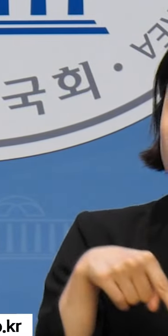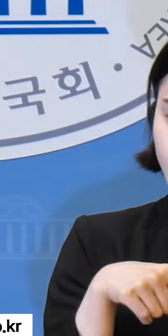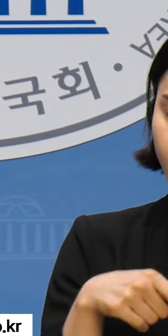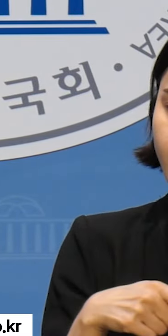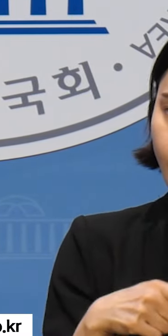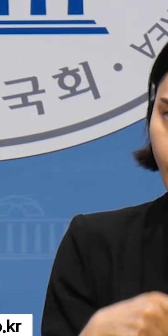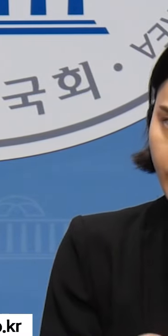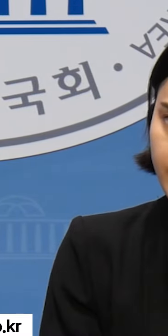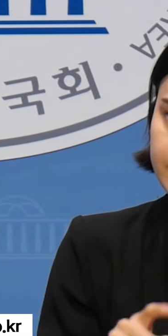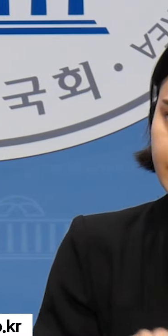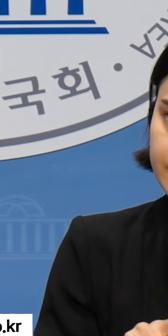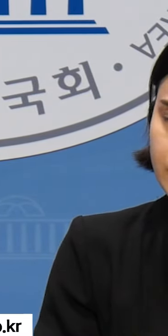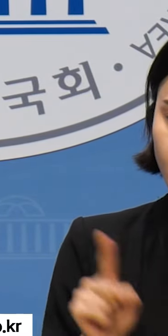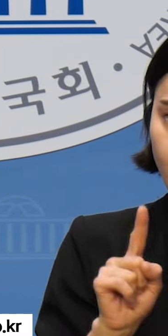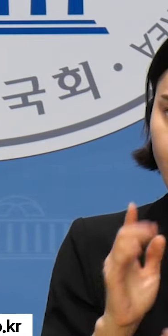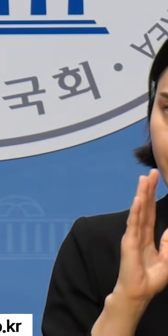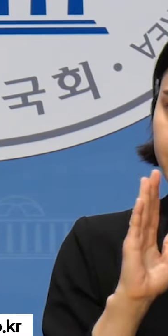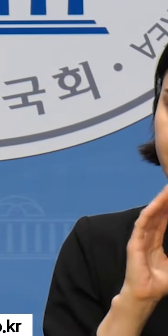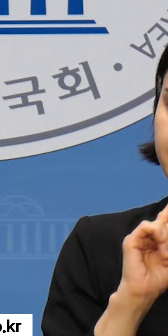문제 제기를 하고자 합니다.